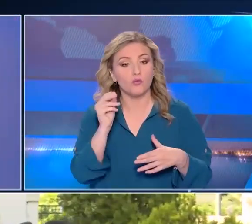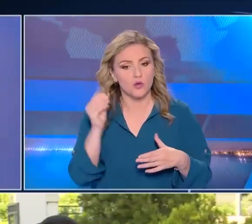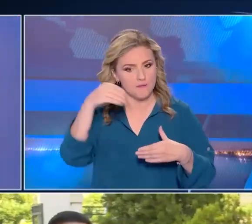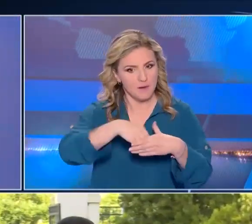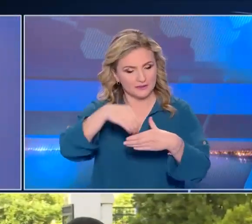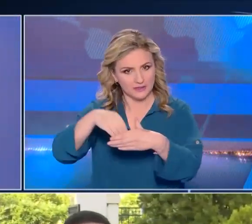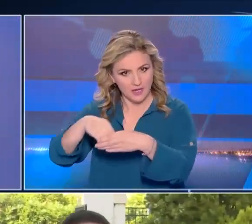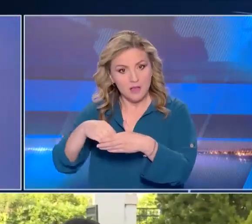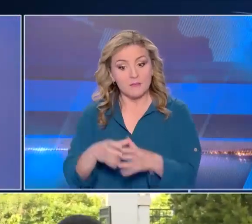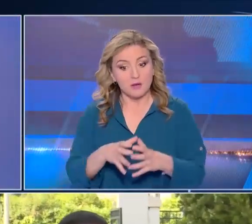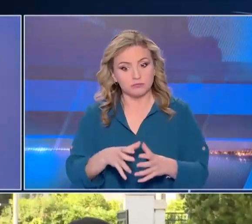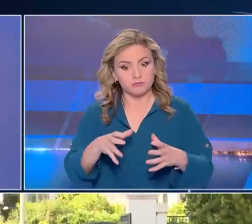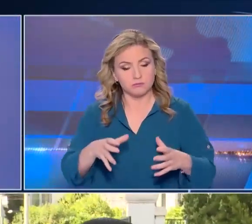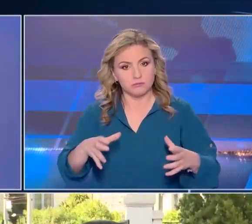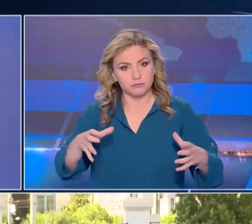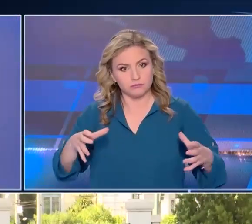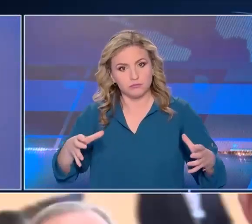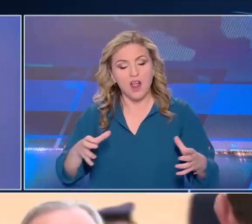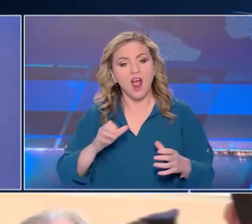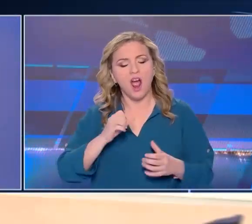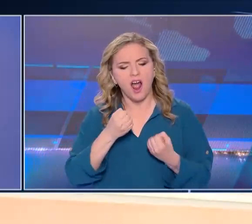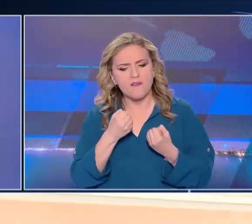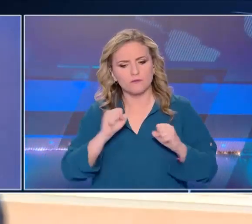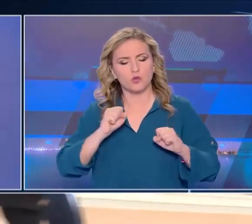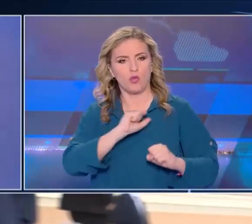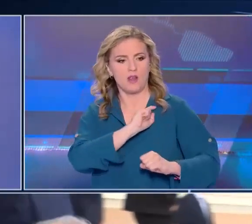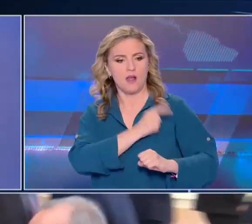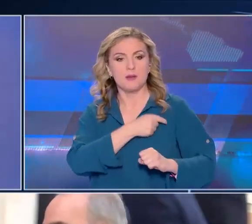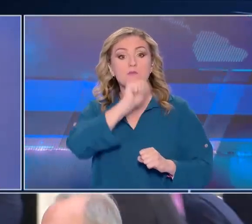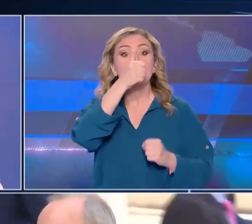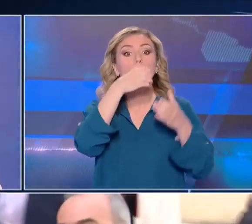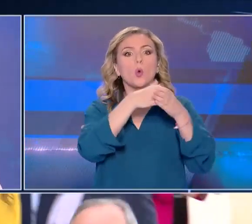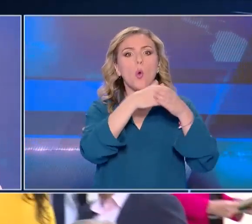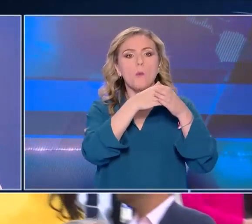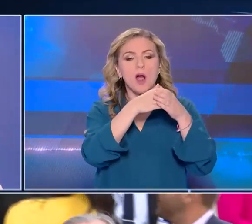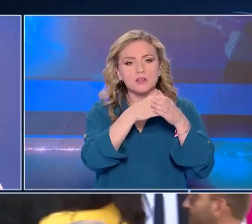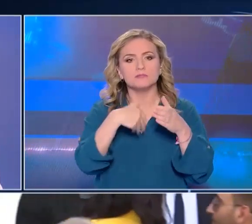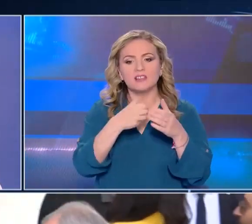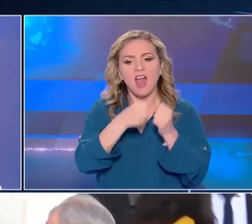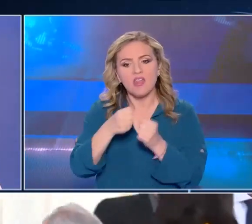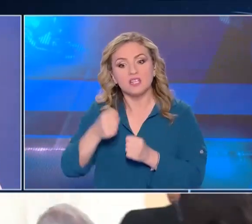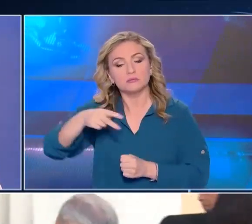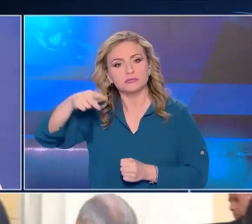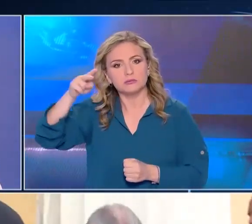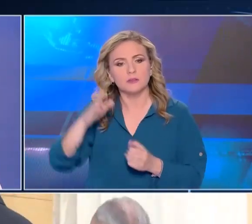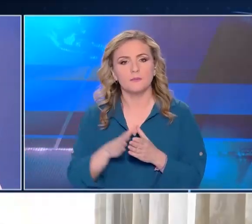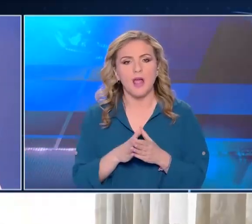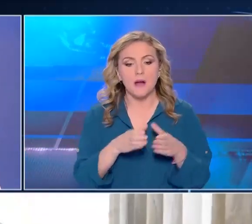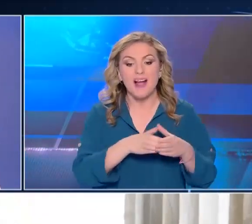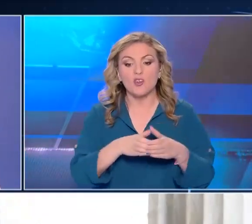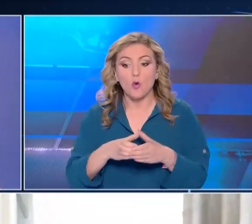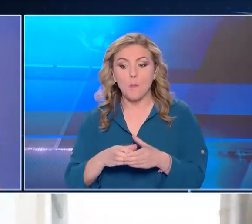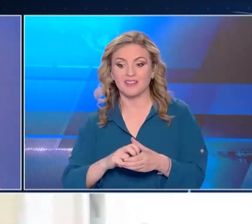τόσο μεγαλώνει και ο πύχης της αυτοδυναμίας για το πρώτο κόμμα και το αντίθετο βεβαίως. Όσα κόμματα περισσότερα βγουν